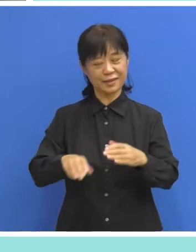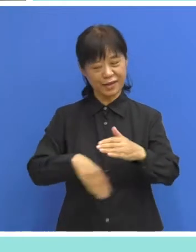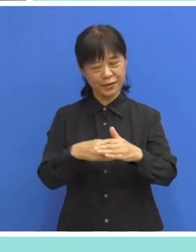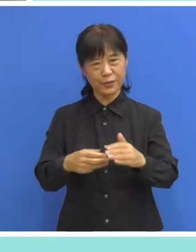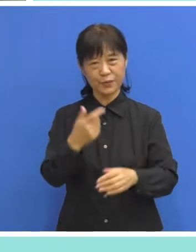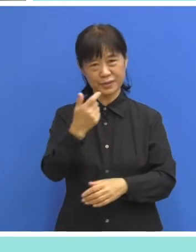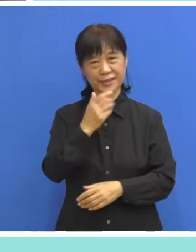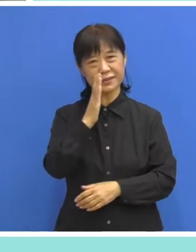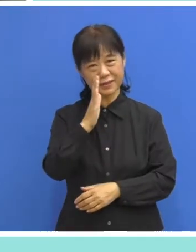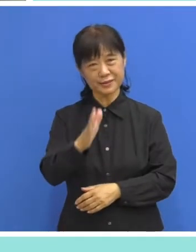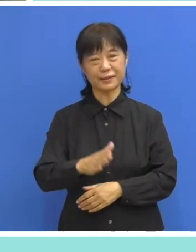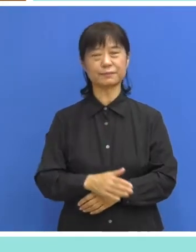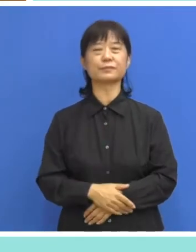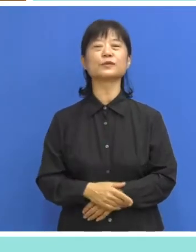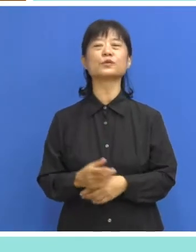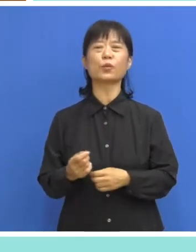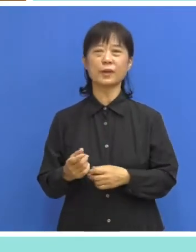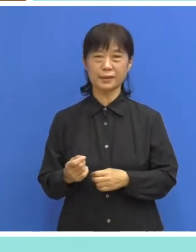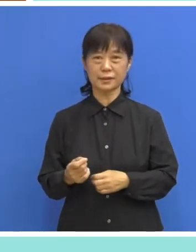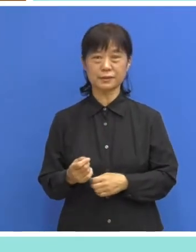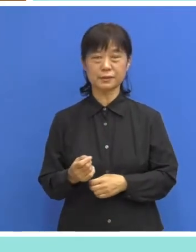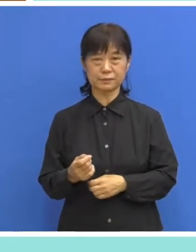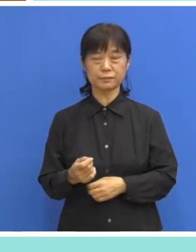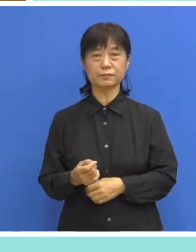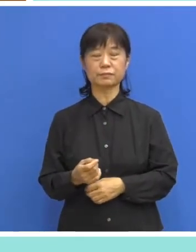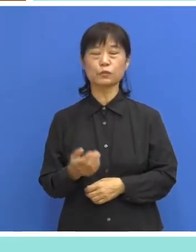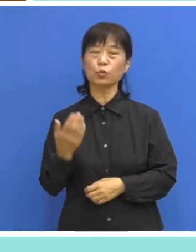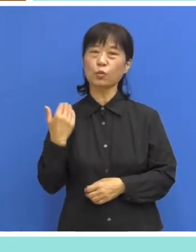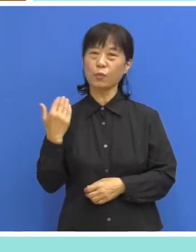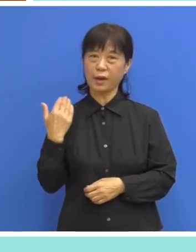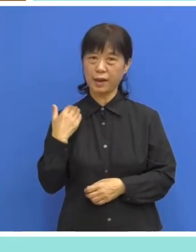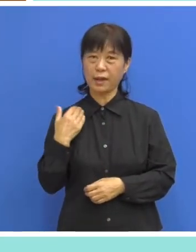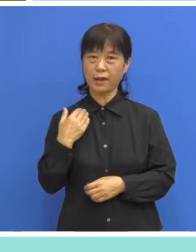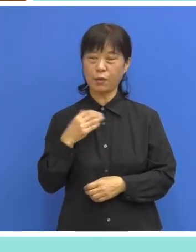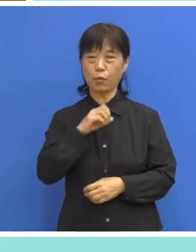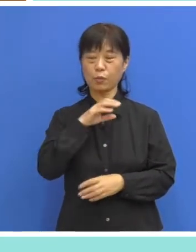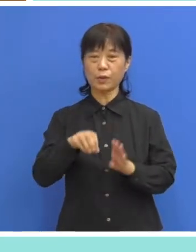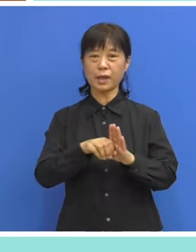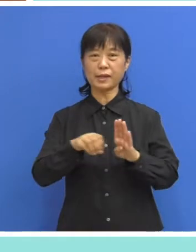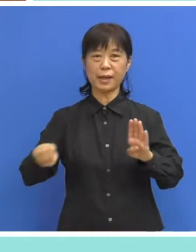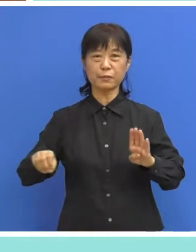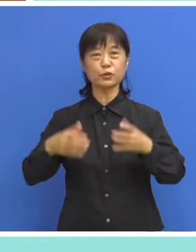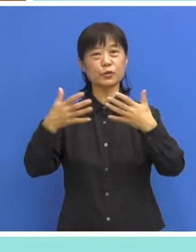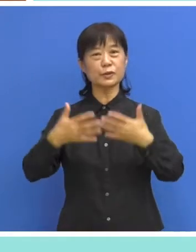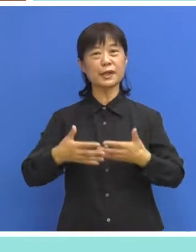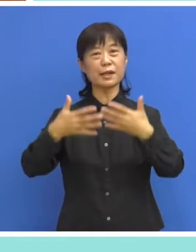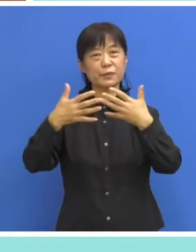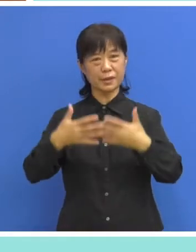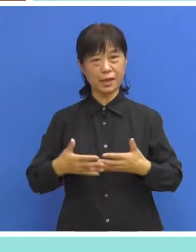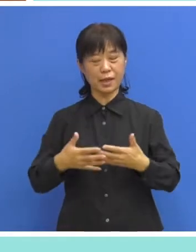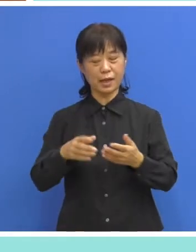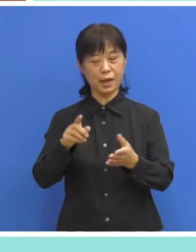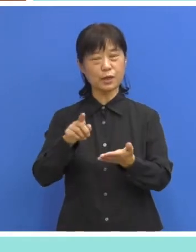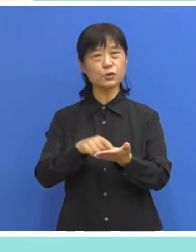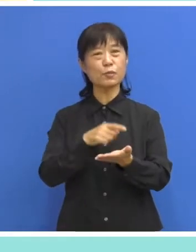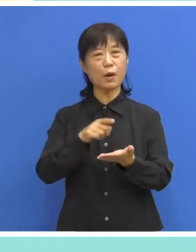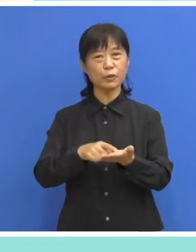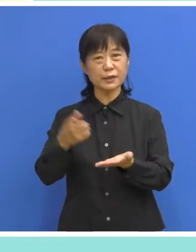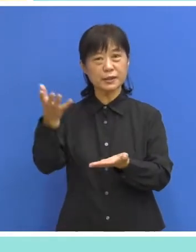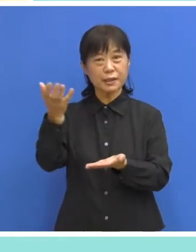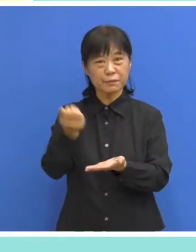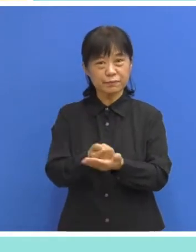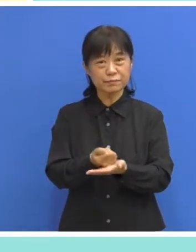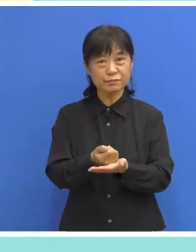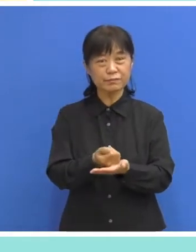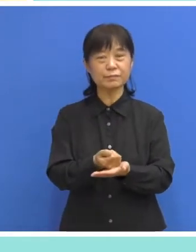い、そうなんですよ。実はですね、先日大村ケーブルテレビで iPhone と Android ともにダウンロードができるアプリ